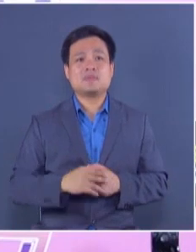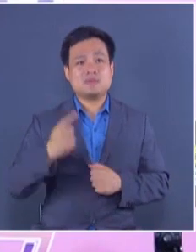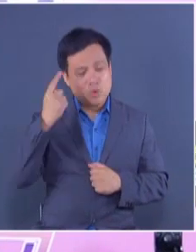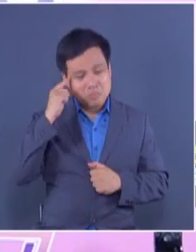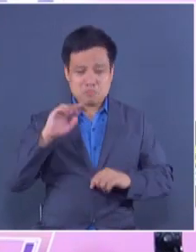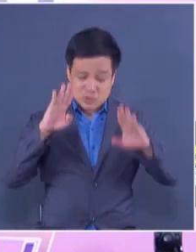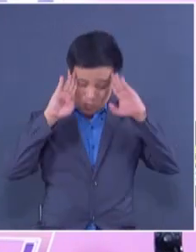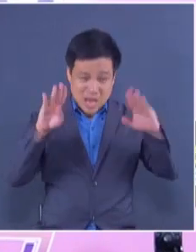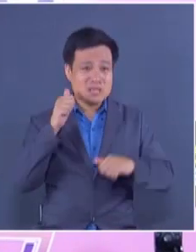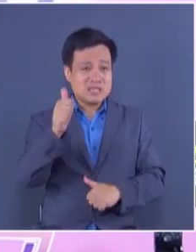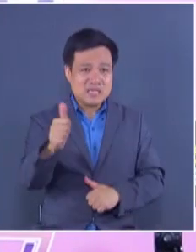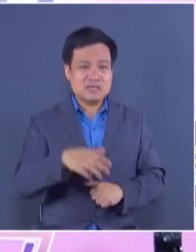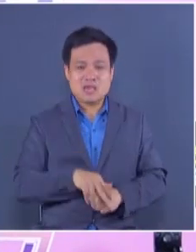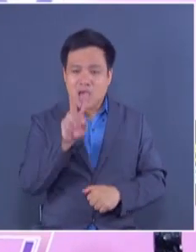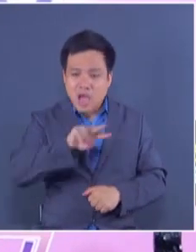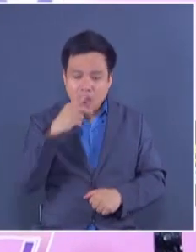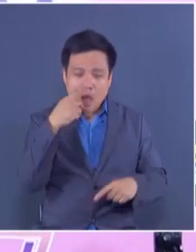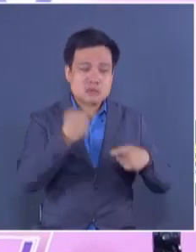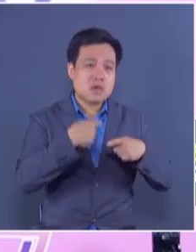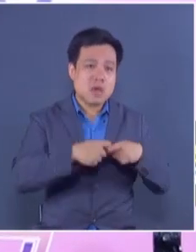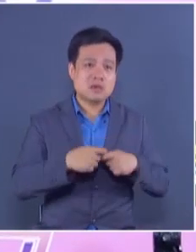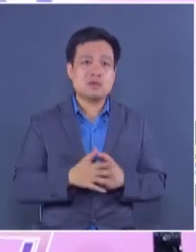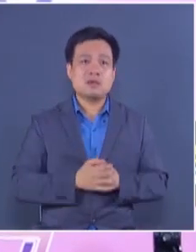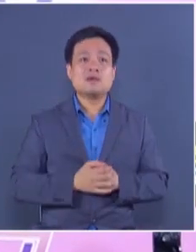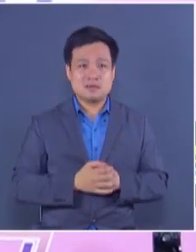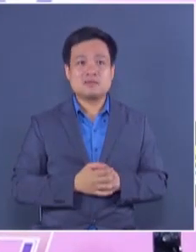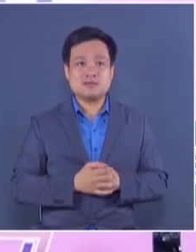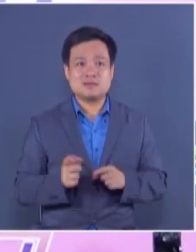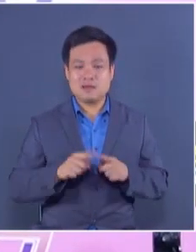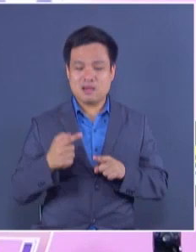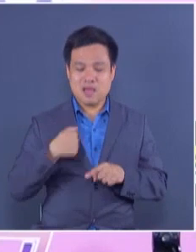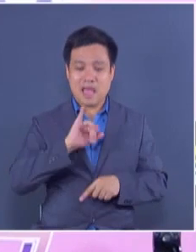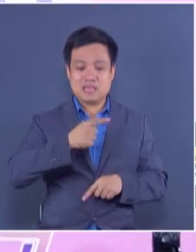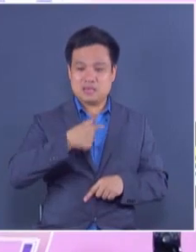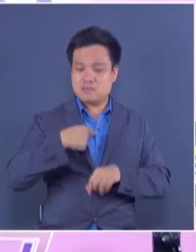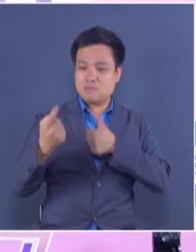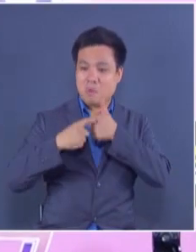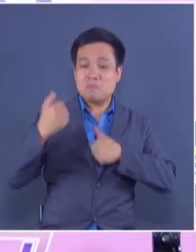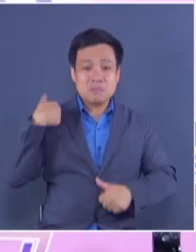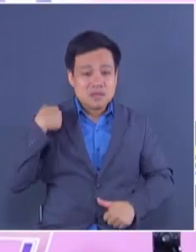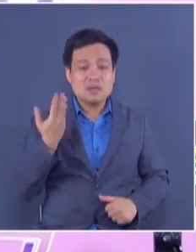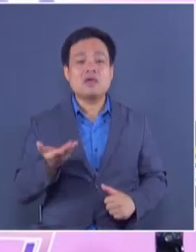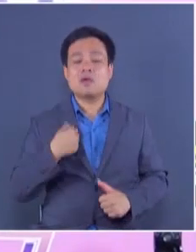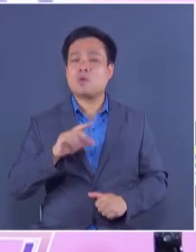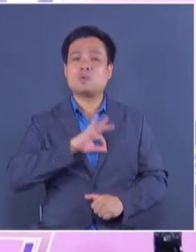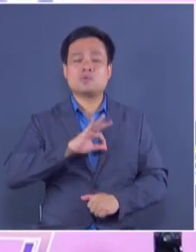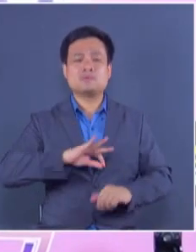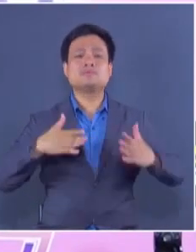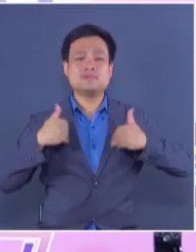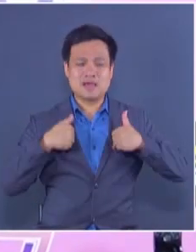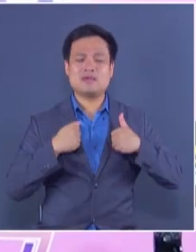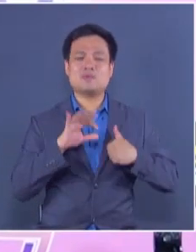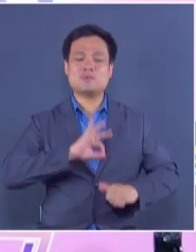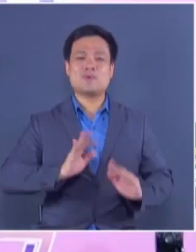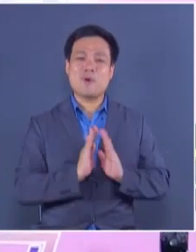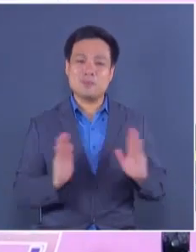ได้แล้วไม่คิดเหมือนกันว่าแบบพี่เขาจะมานั่งฟอลโล่ Instagram อะไรอย่างเงี้ยก็ดีใจมากแล้วก็ขอบคุณมากครับผม